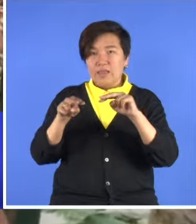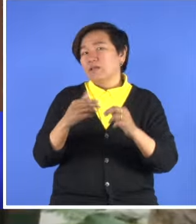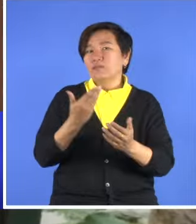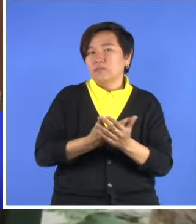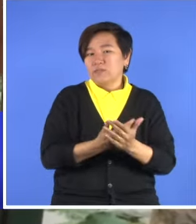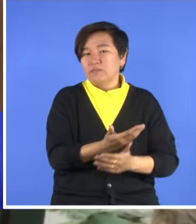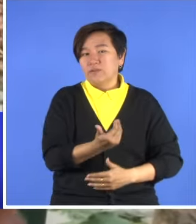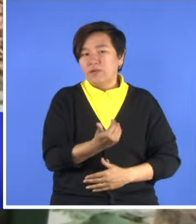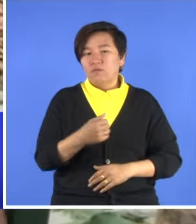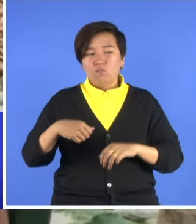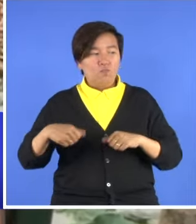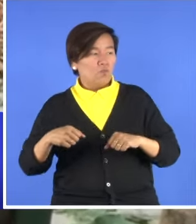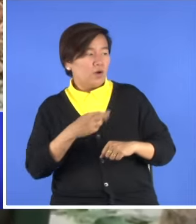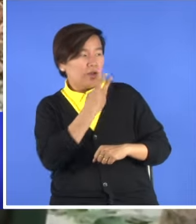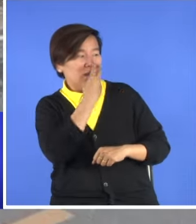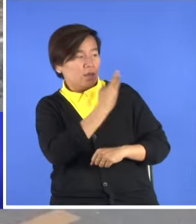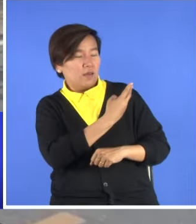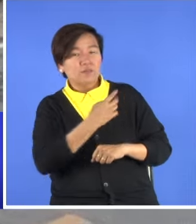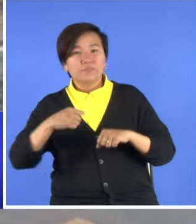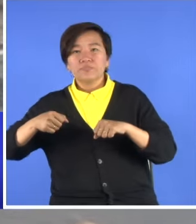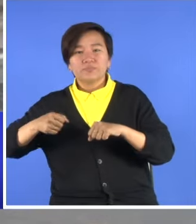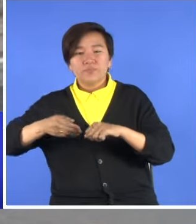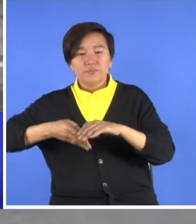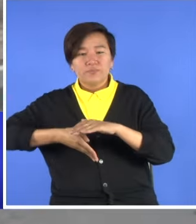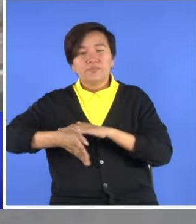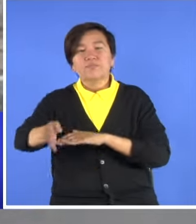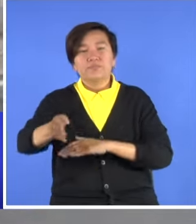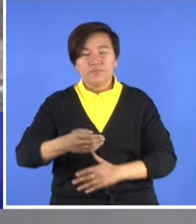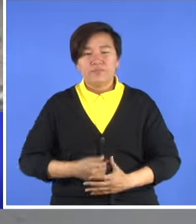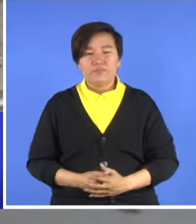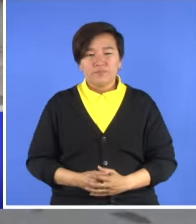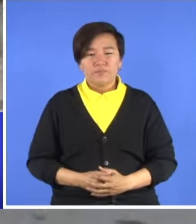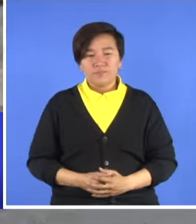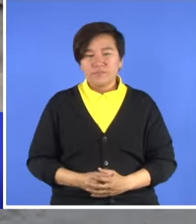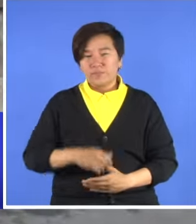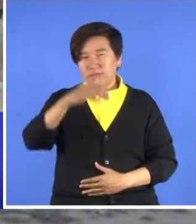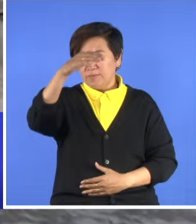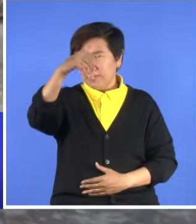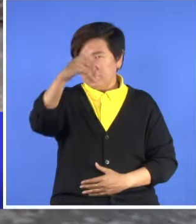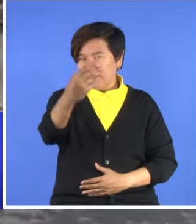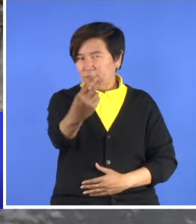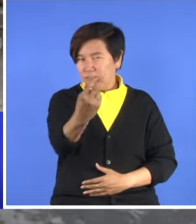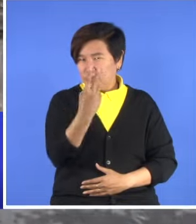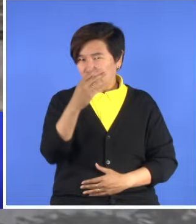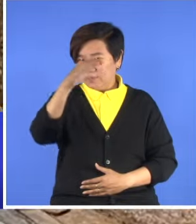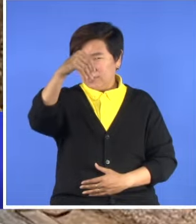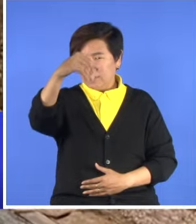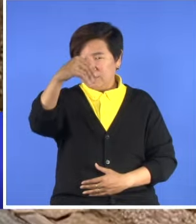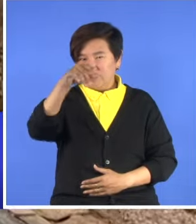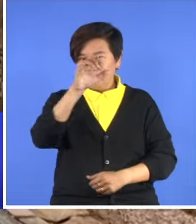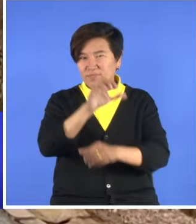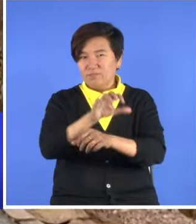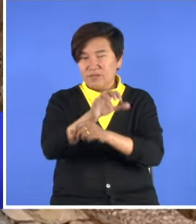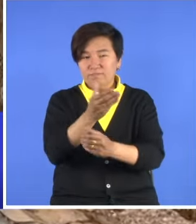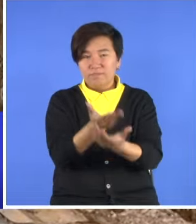วัยรุ่นมันก็กลัวไงมันก็เลยขี่มอเตอร์ไซค์เนี่ยอ่าไปดักรอข้างหน้าเอีกแล้วก็กวักมือเรียกเณรอีก 2รูปให้เข้าไปหาแล้วก็คมขู่รีดไถ